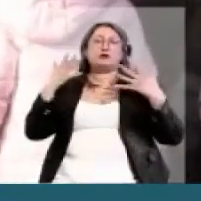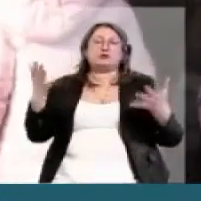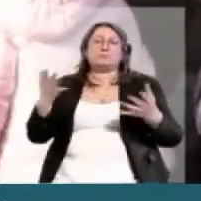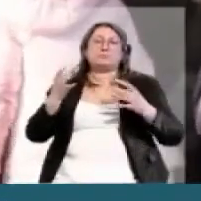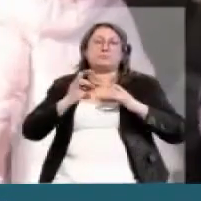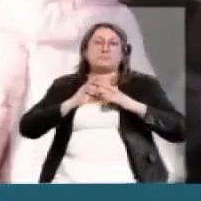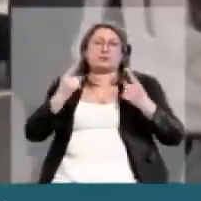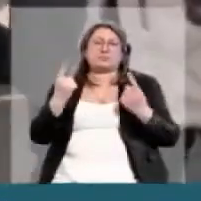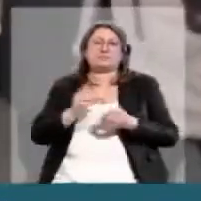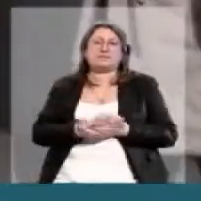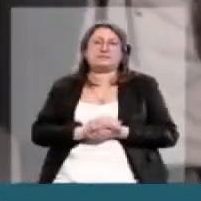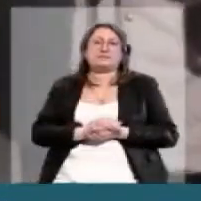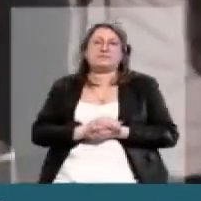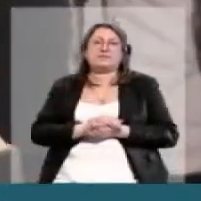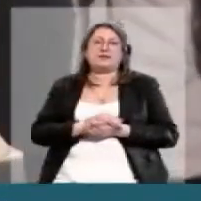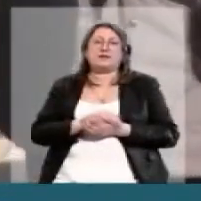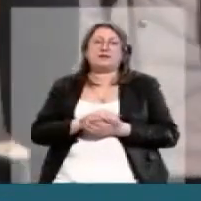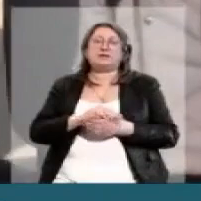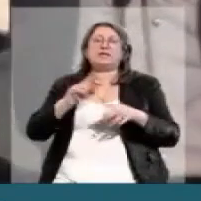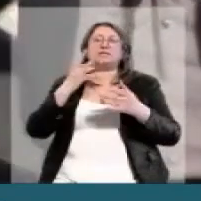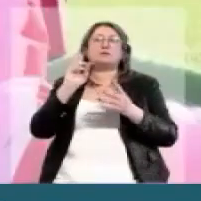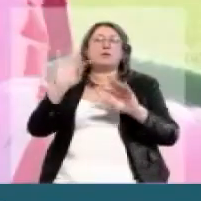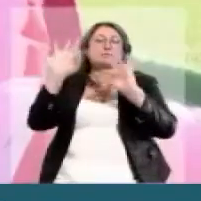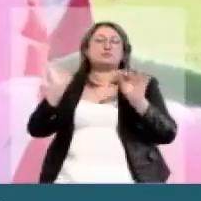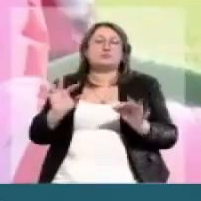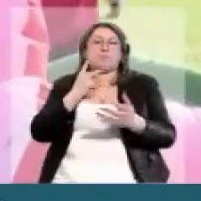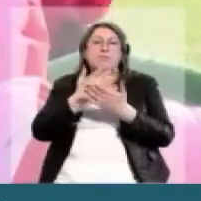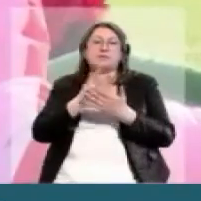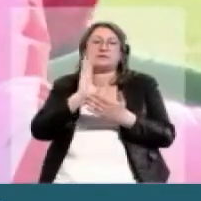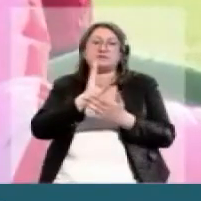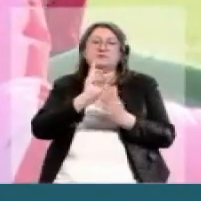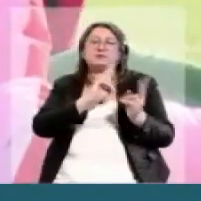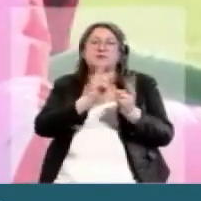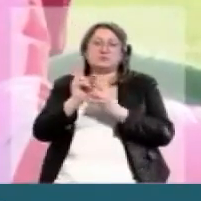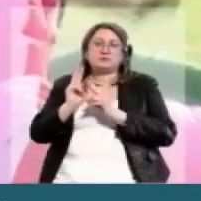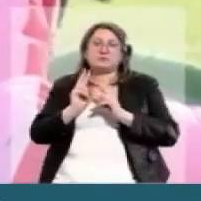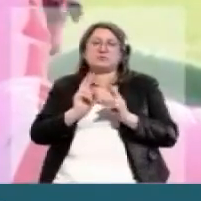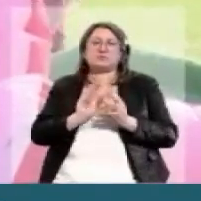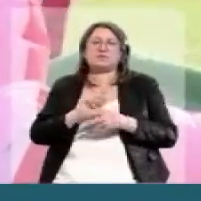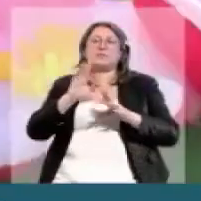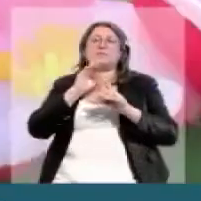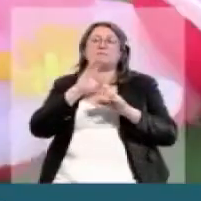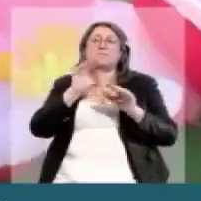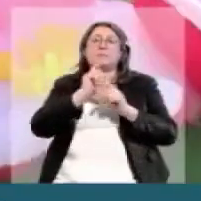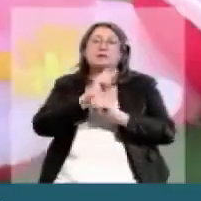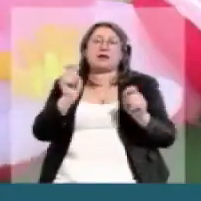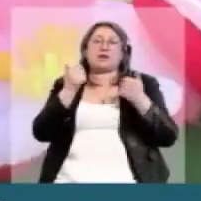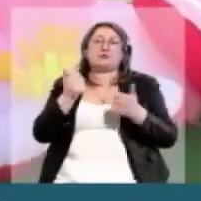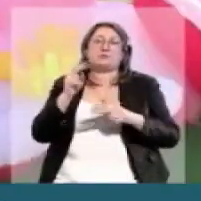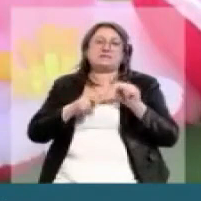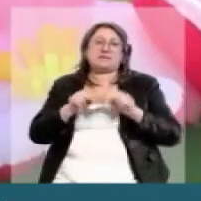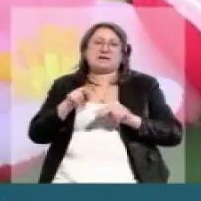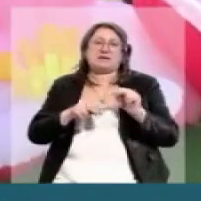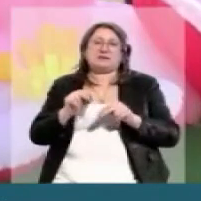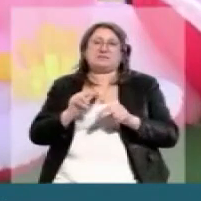арасындағы үндестіктің, келісім мен татулықтың алтын арқауы. Қостанай ауданының тұрғындары қашанда жыл басын ізгі ниетпен,